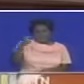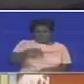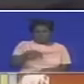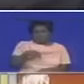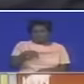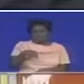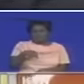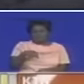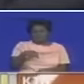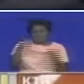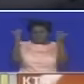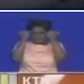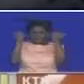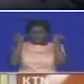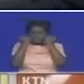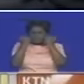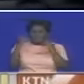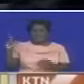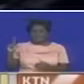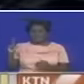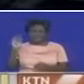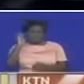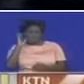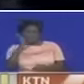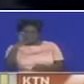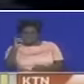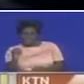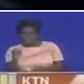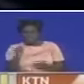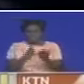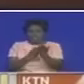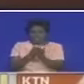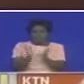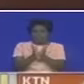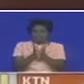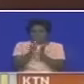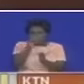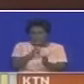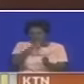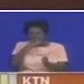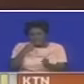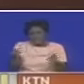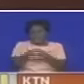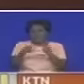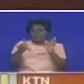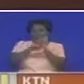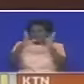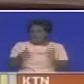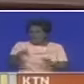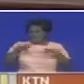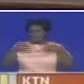judgment. Kesi ya waziri Lenku itasikizwa tarehe 20 mwezi huu kwa njia ya faragha, swala ambalo wakili Kibe anasema